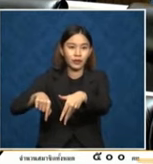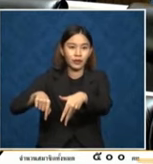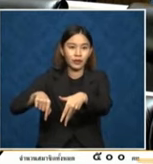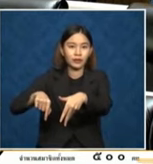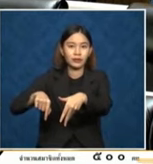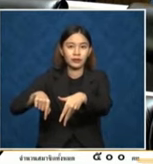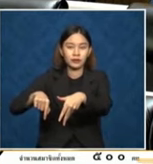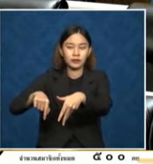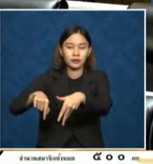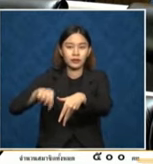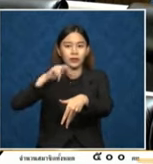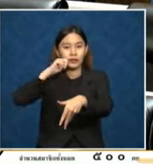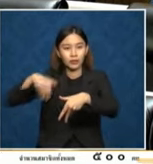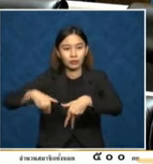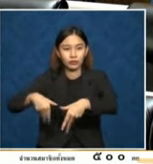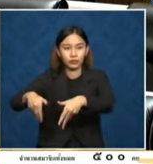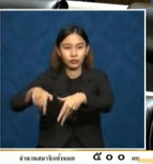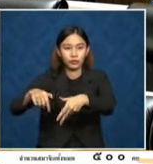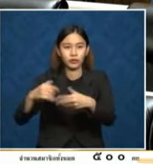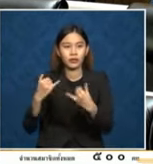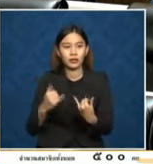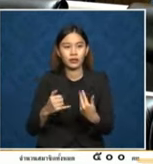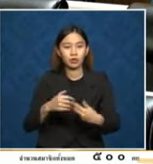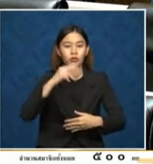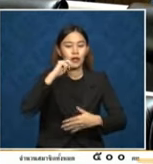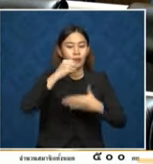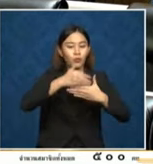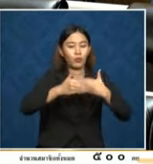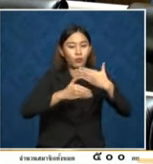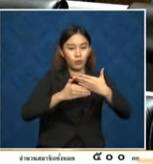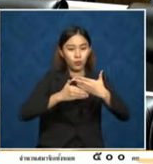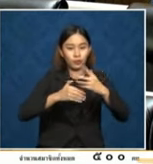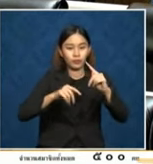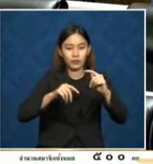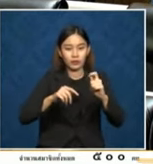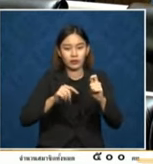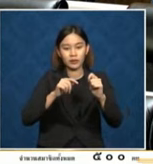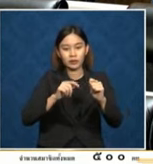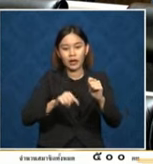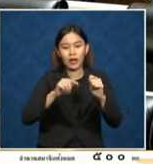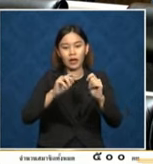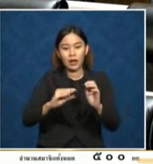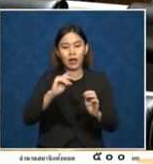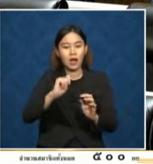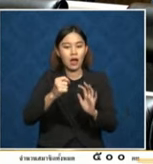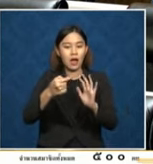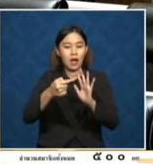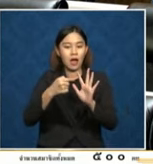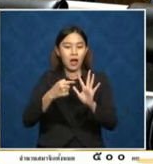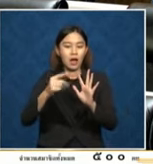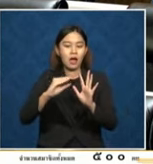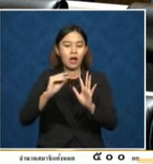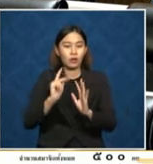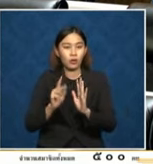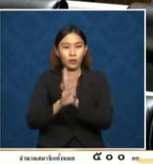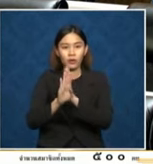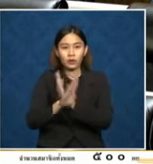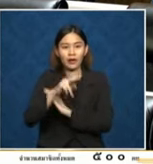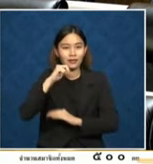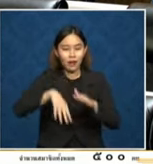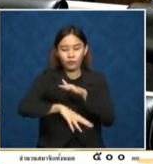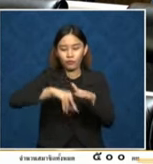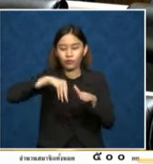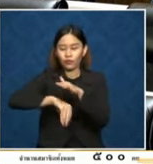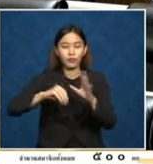แผ่นเหนือดินนะครับที่จากเขื่อนตะโกตำบลจันทบเพชรอำเภอบ้านกรวดบุรีรัมย์เนี่ยไม่ได้ส่งน้ำมานานแล้ว